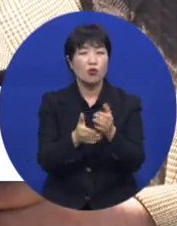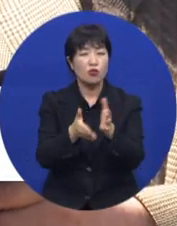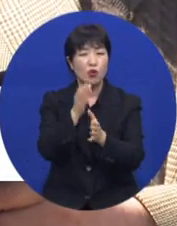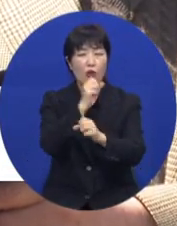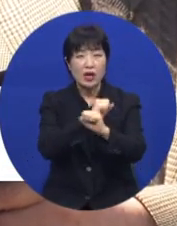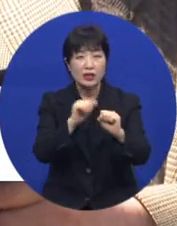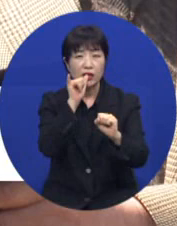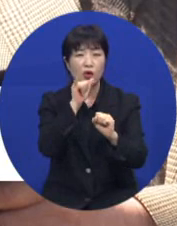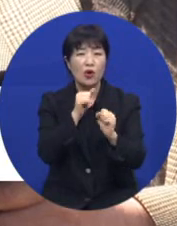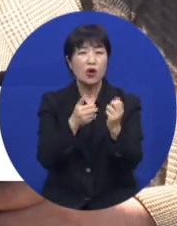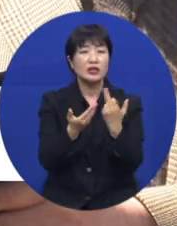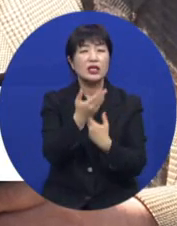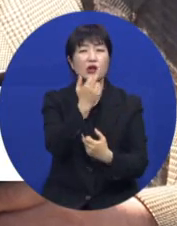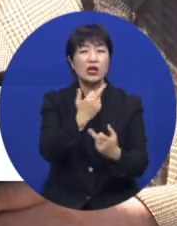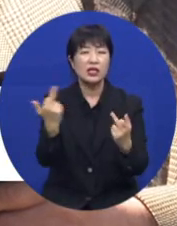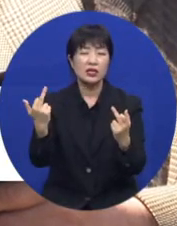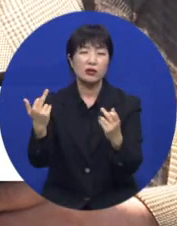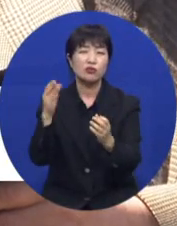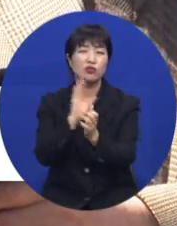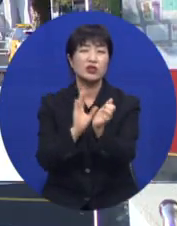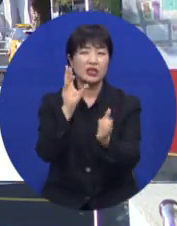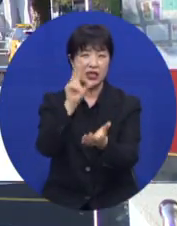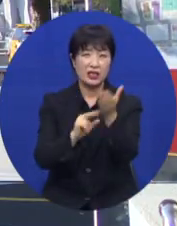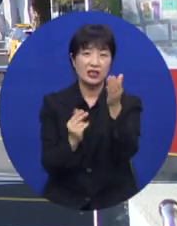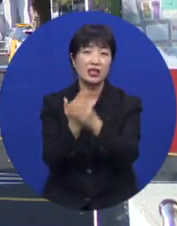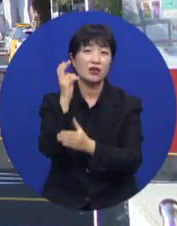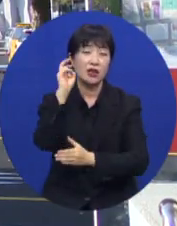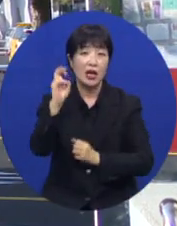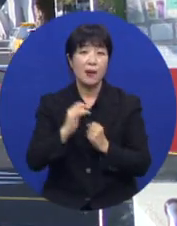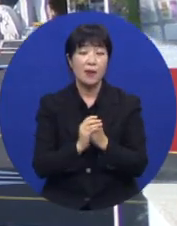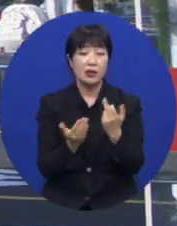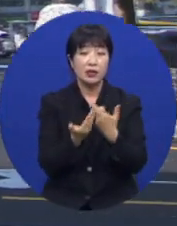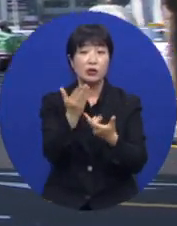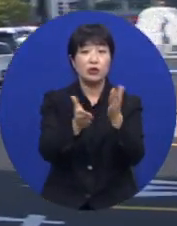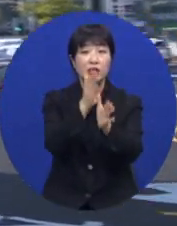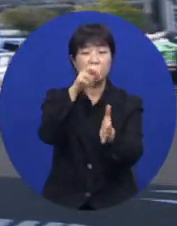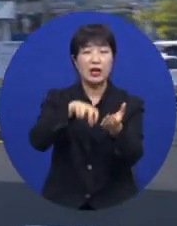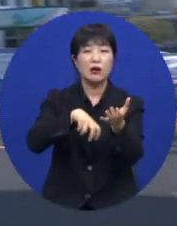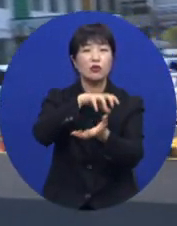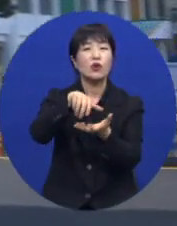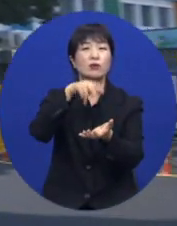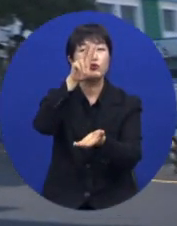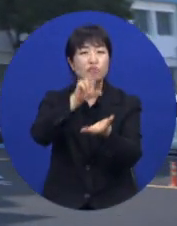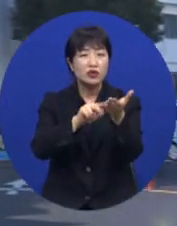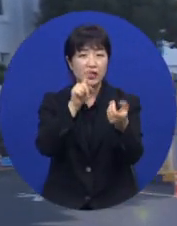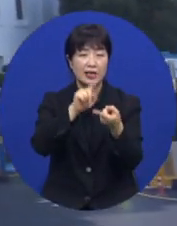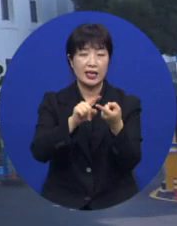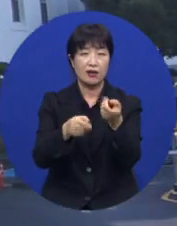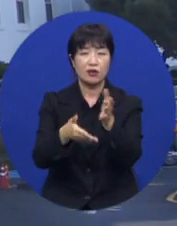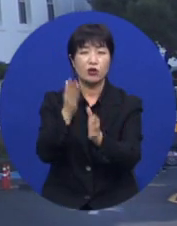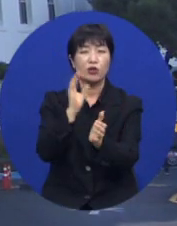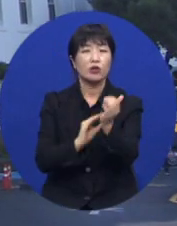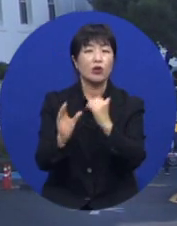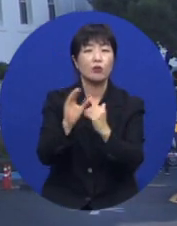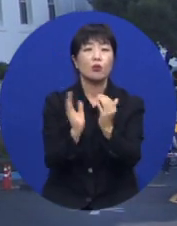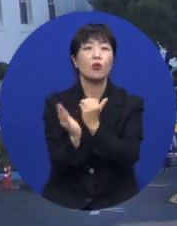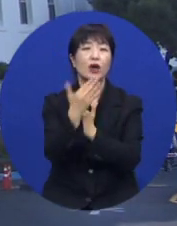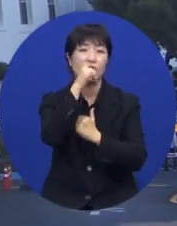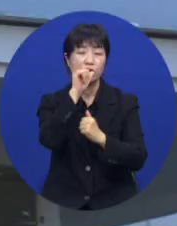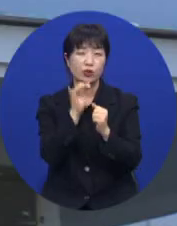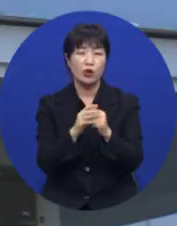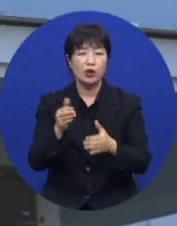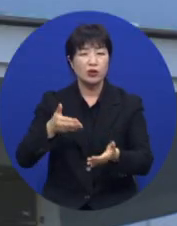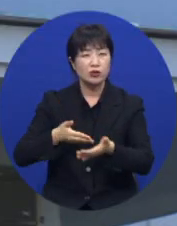확장되고 한라산은 난개발에 가리워질 것입니다. 제주시는 논란이 되는 부분은 추후 심의로 보완할 것이라며